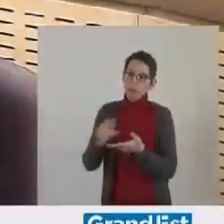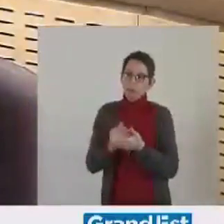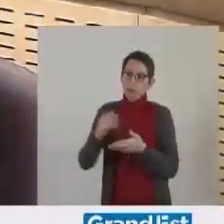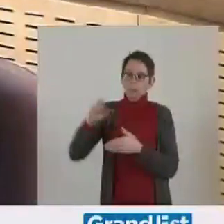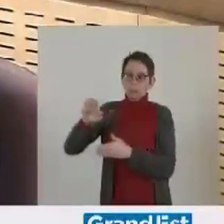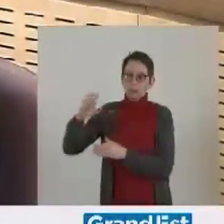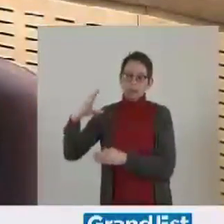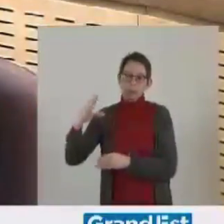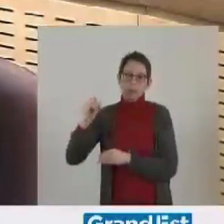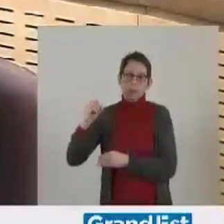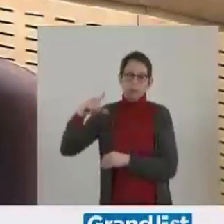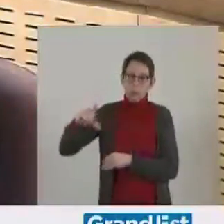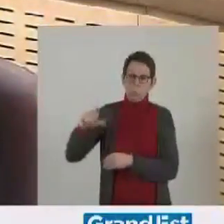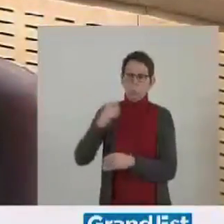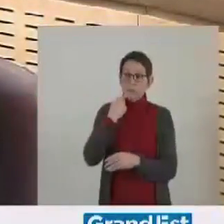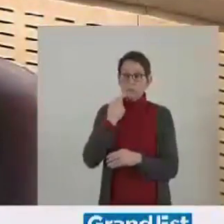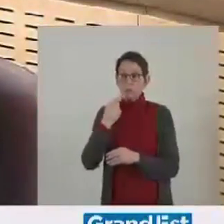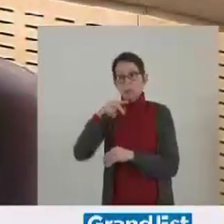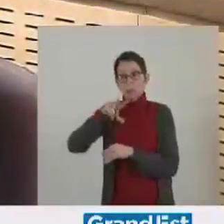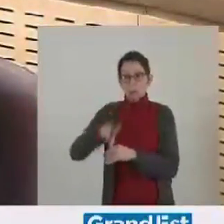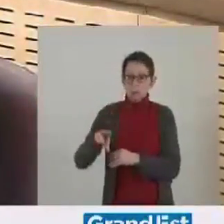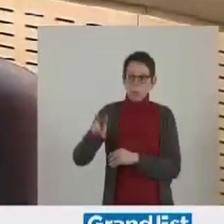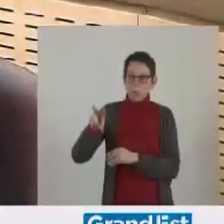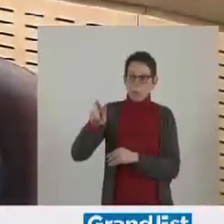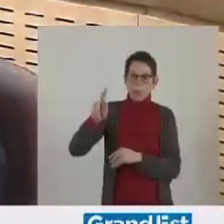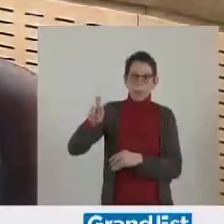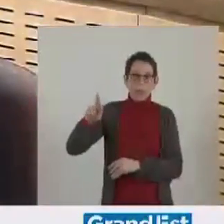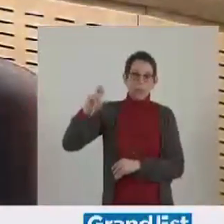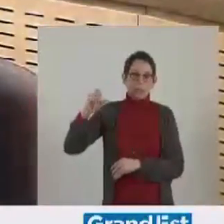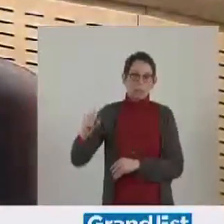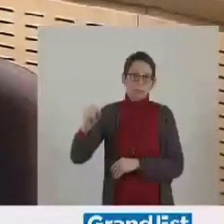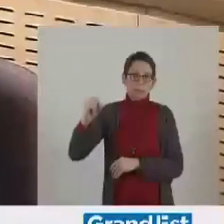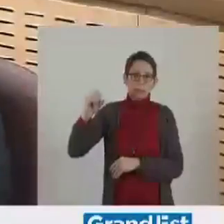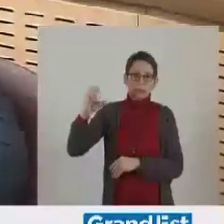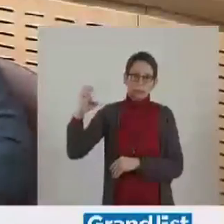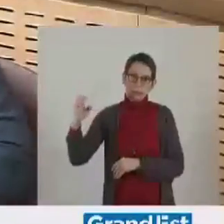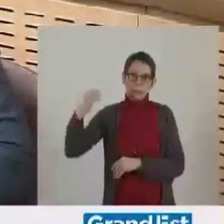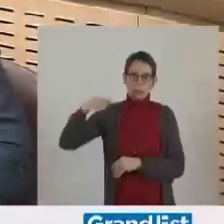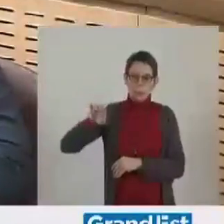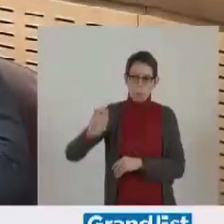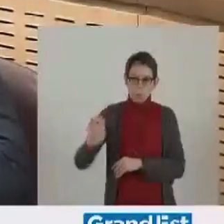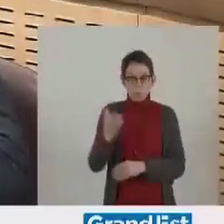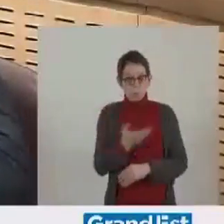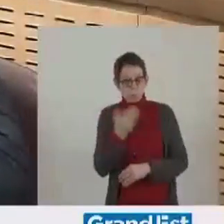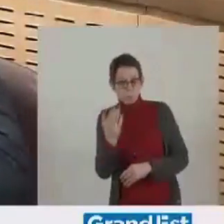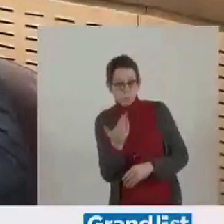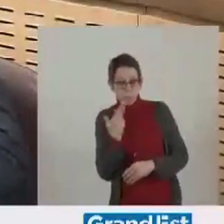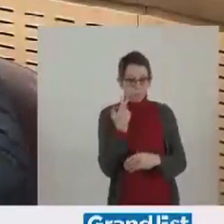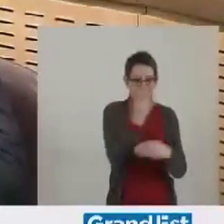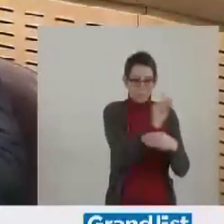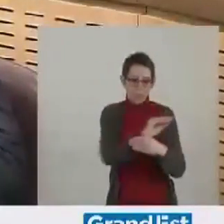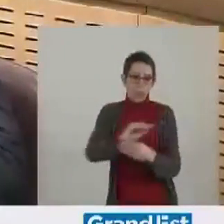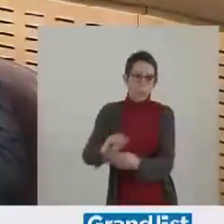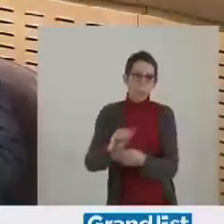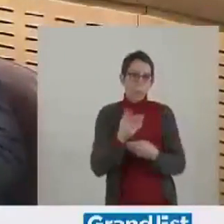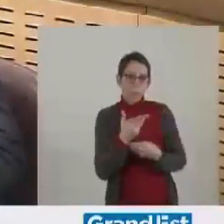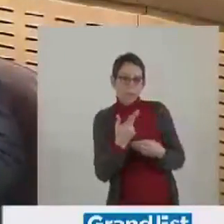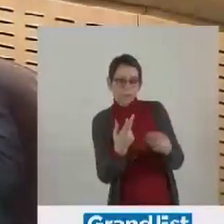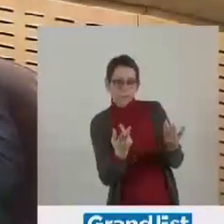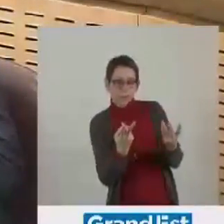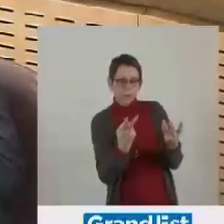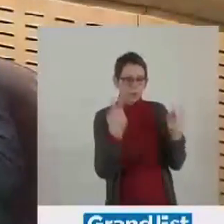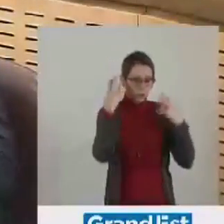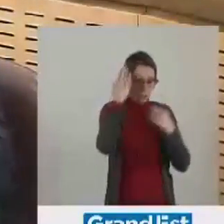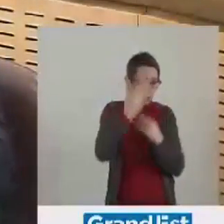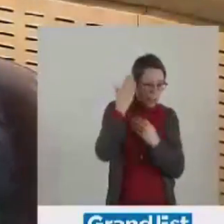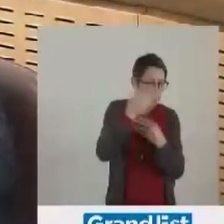SRCE donc, qui ont été validés par les anciennes régions. Il s'agit d'une part de préserver les espaces naturels remarquables et d'autre part d'assurer les connexions